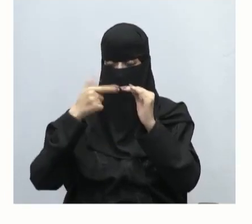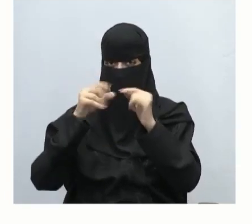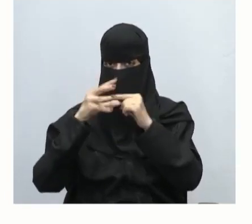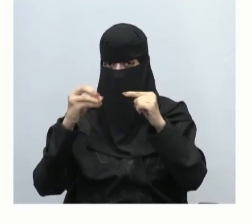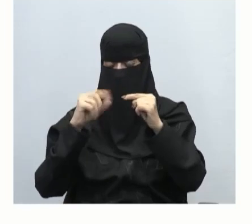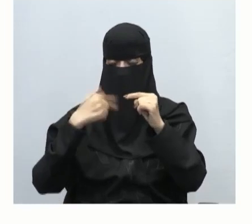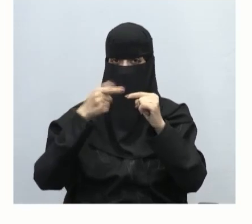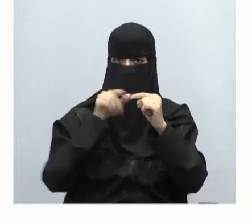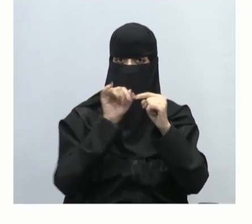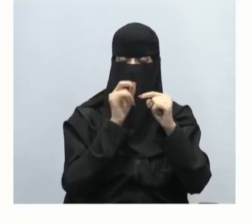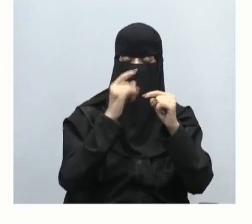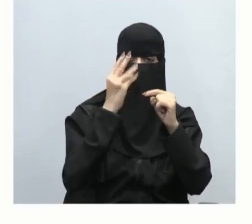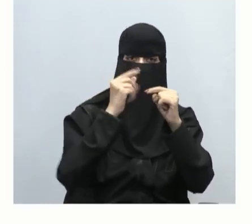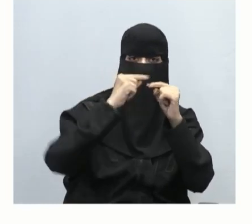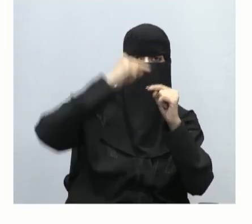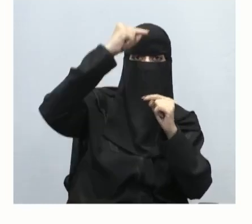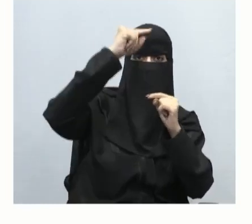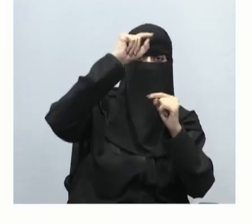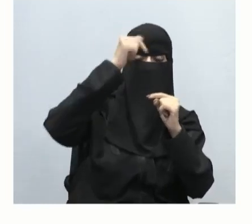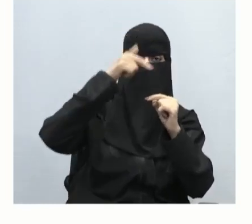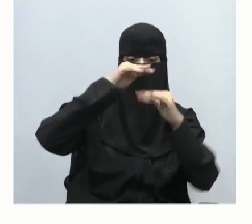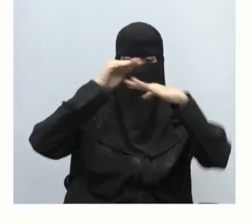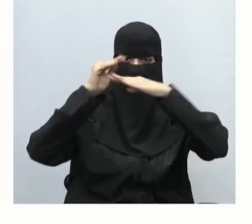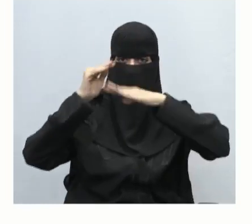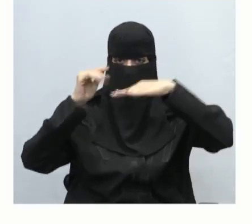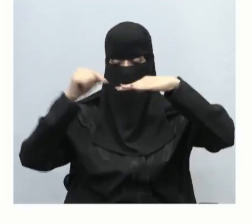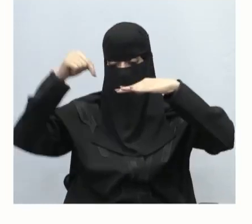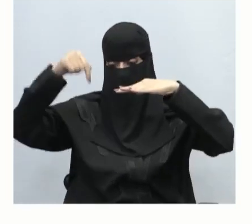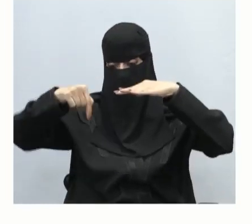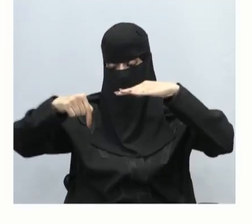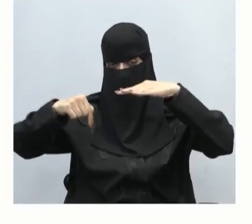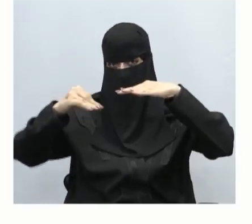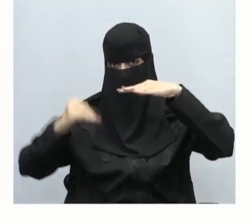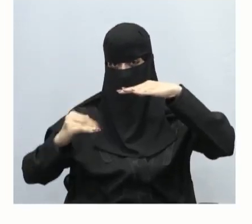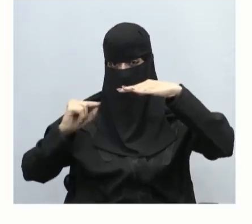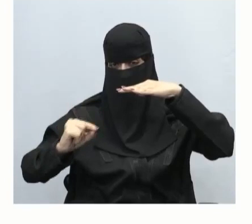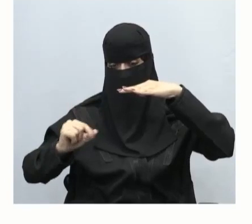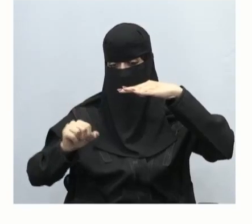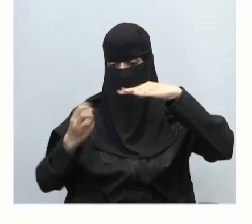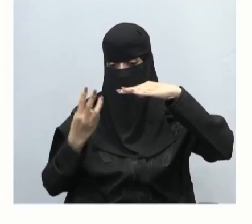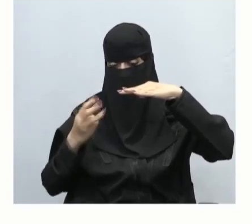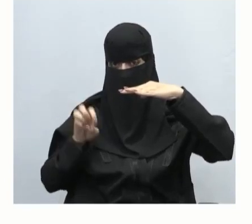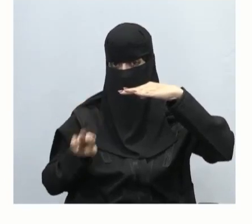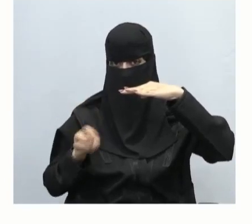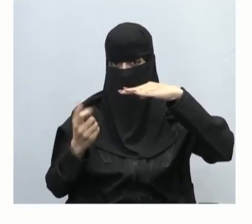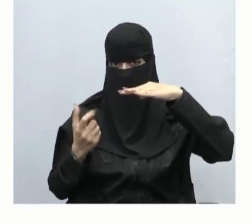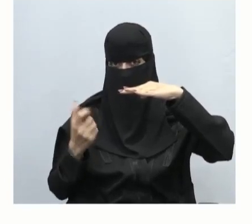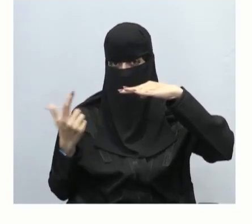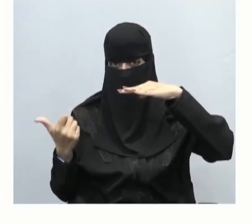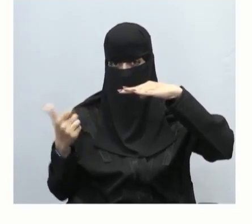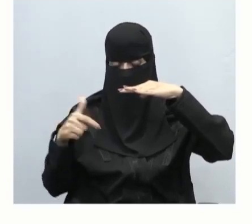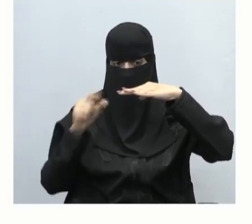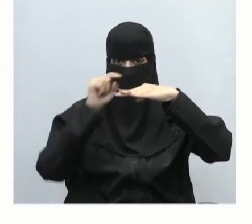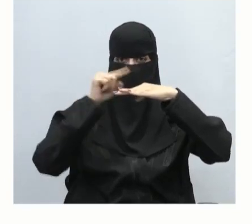اخفض نقطه هي 4 امتار عن سطح البحر تنخفض 4 امتار عن سطح البحر يعني سالب